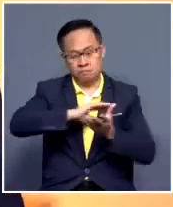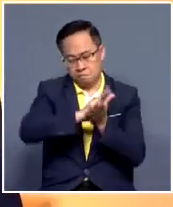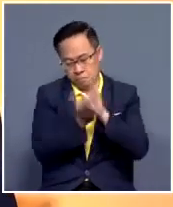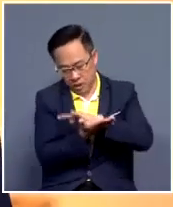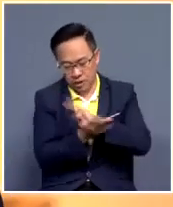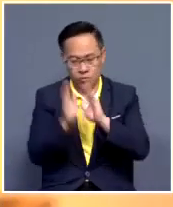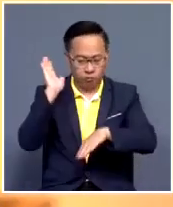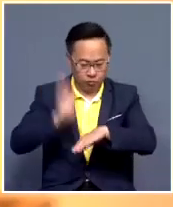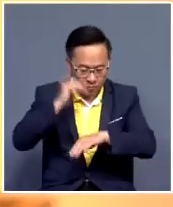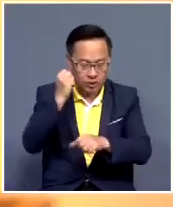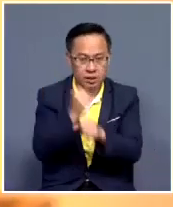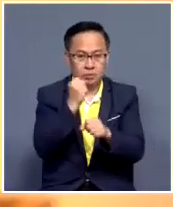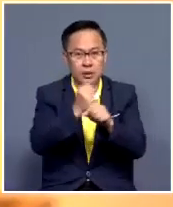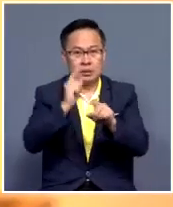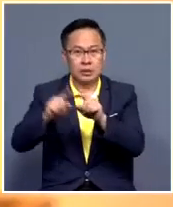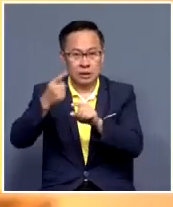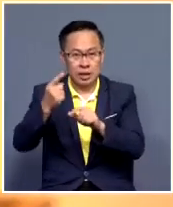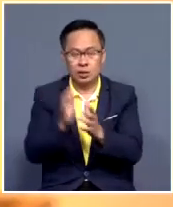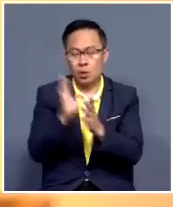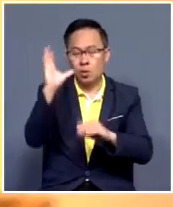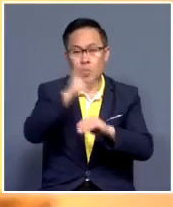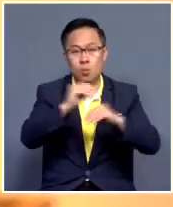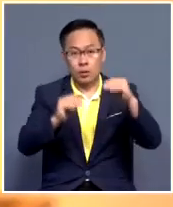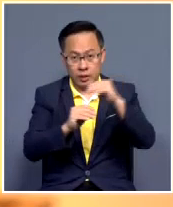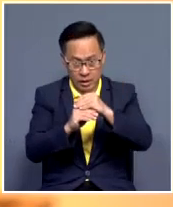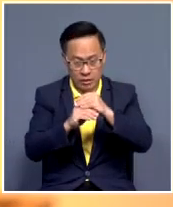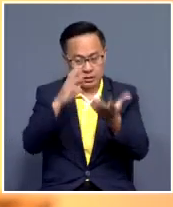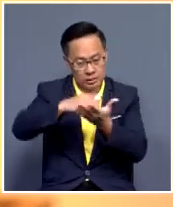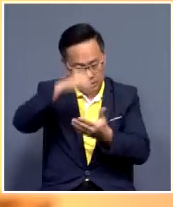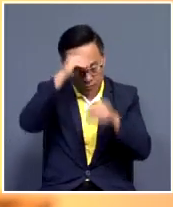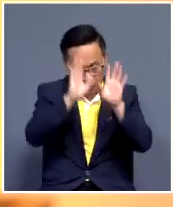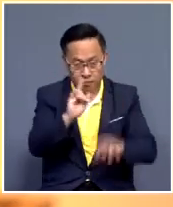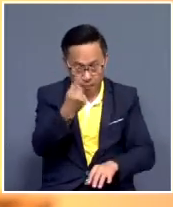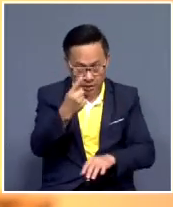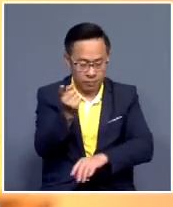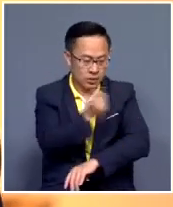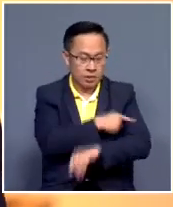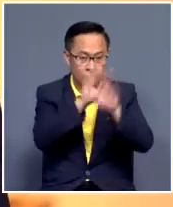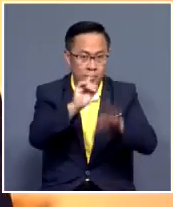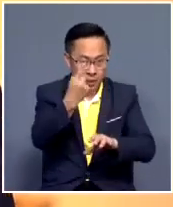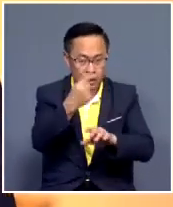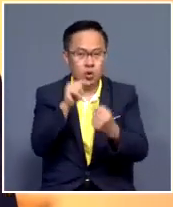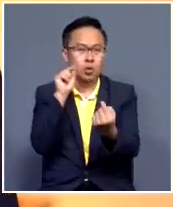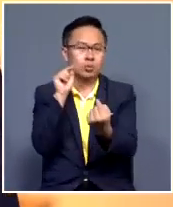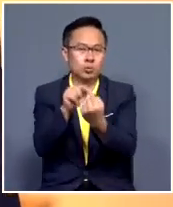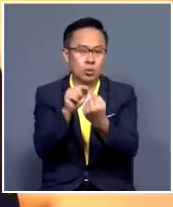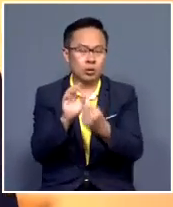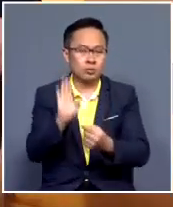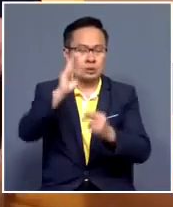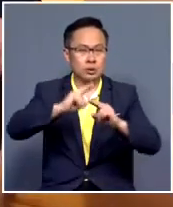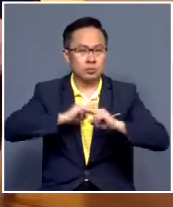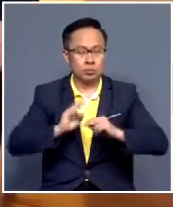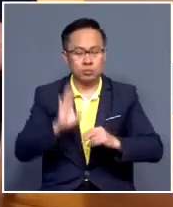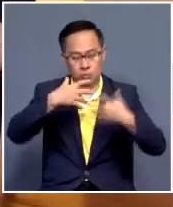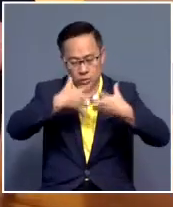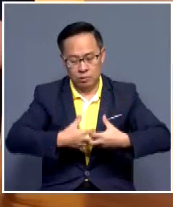มเองก็อยากจะเรียนนะครับว่าโครงการบัณฑิตพันธุ์ใหม่เนี่ยเป็นโครงการซึ่งเราจะตอบโจทย์ภาคอุตสาหกรรมภาคเอกชนภาคประกอบการ